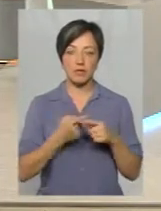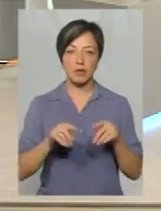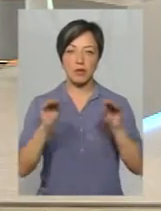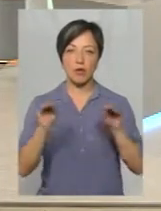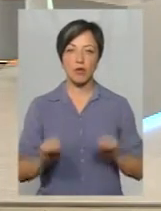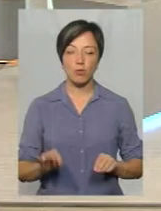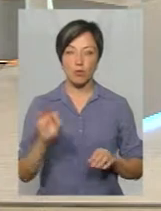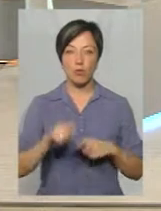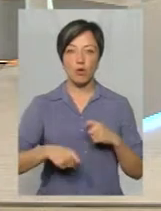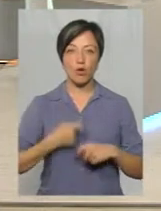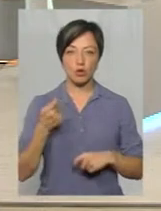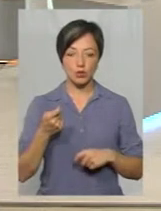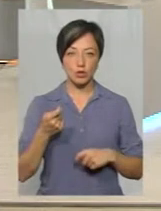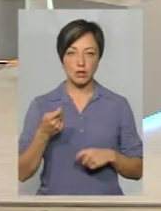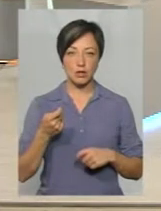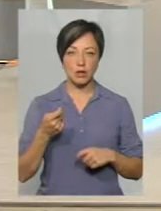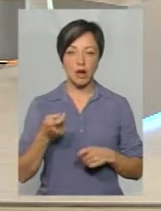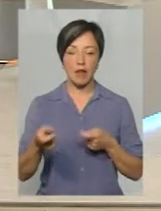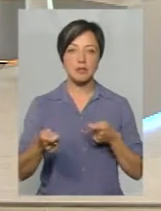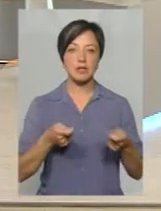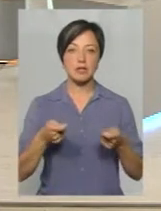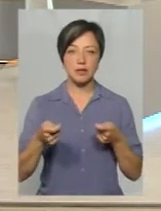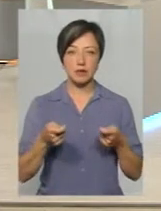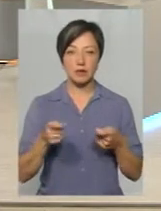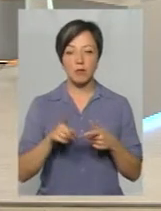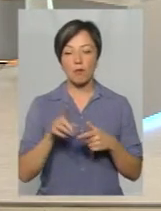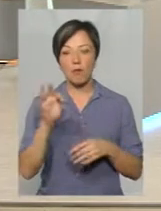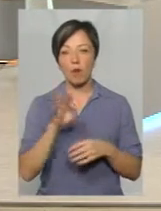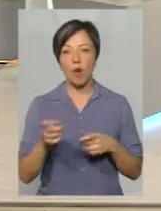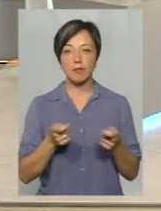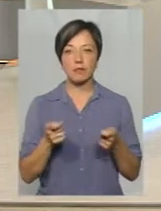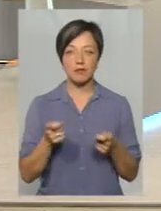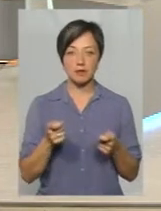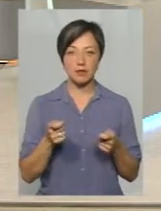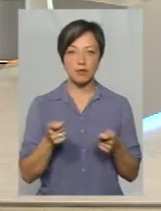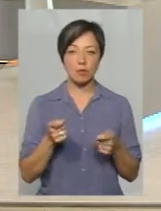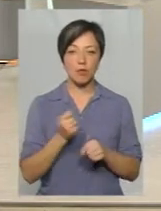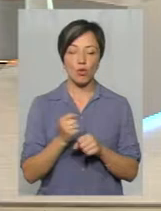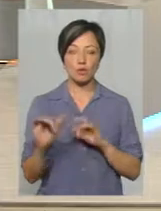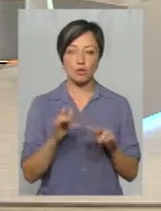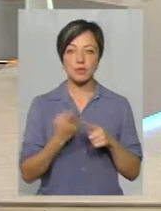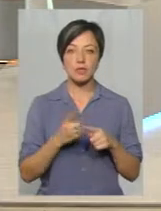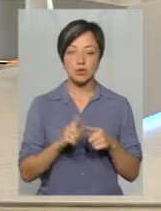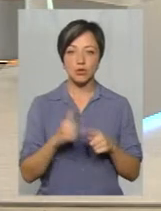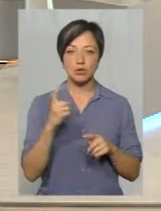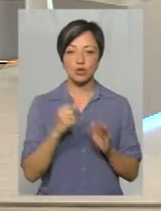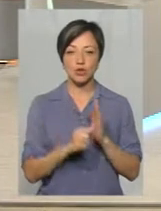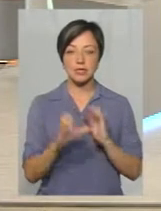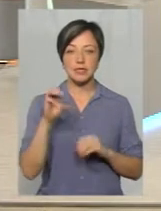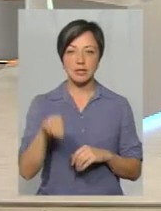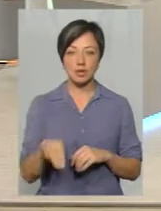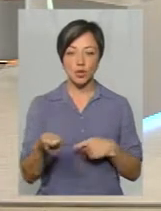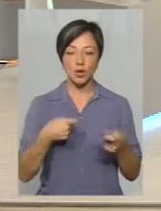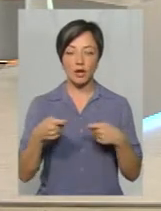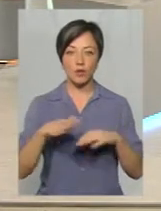протоколу про порушення адміністративних, чи про адміністративний проступок, можна ще так назвати, згідно 160-ї статті